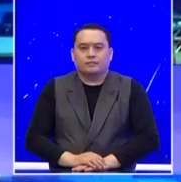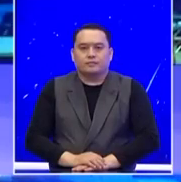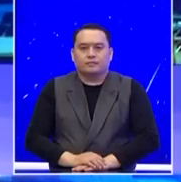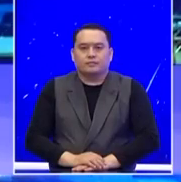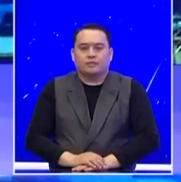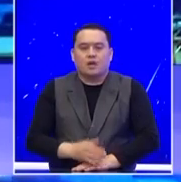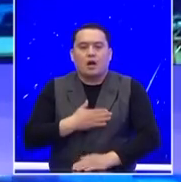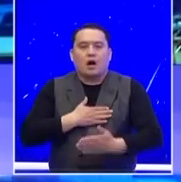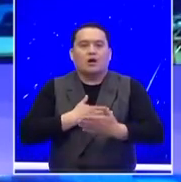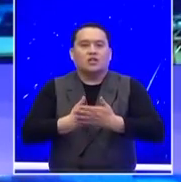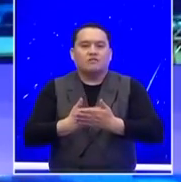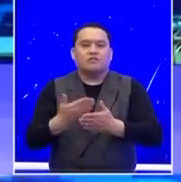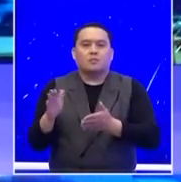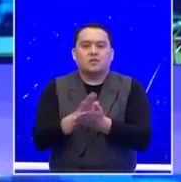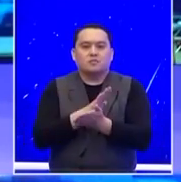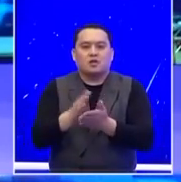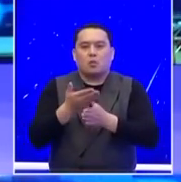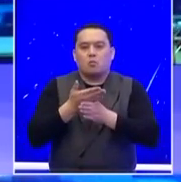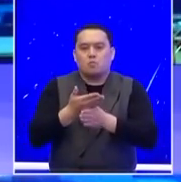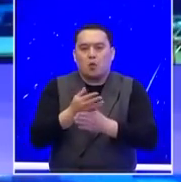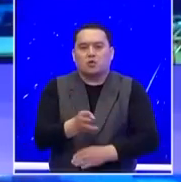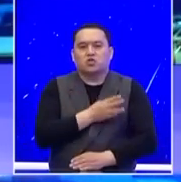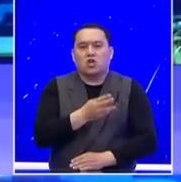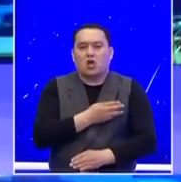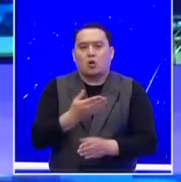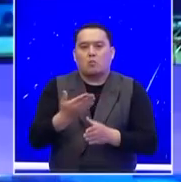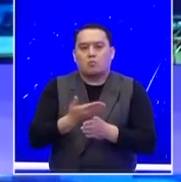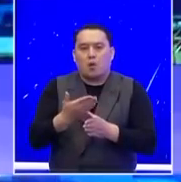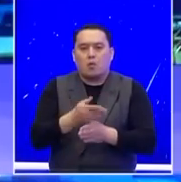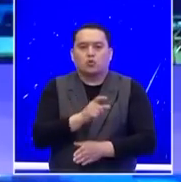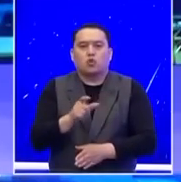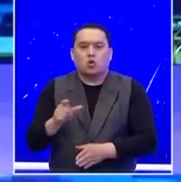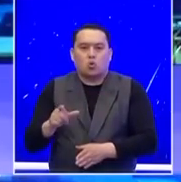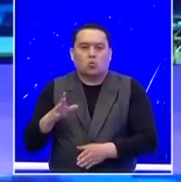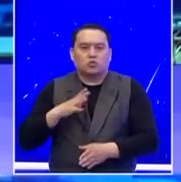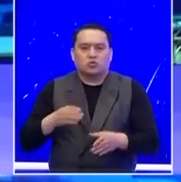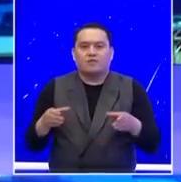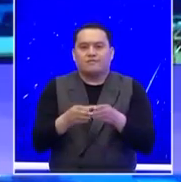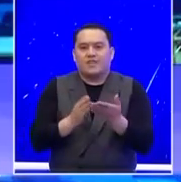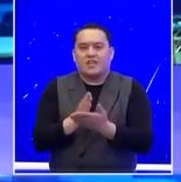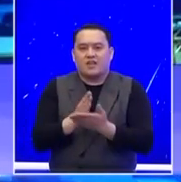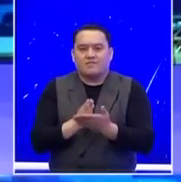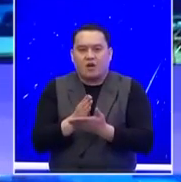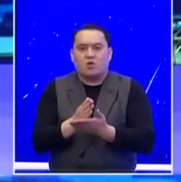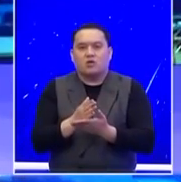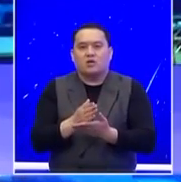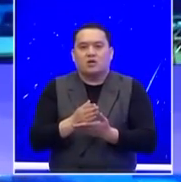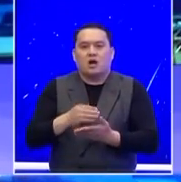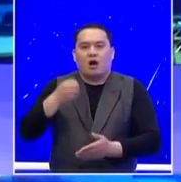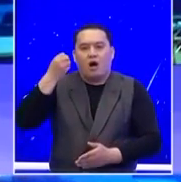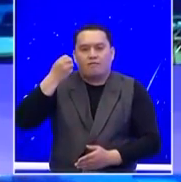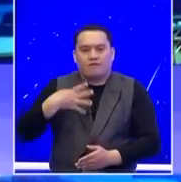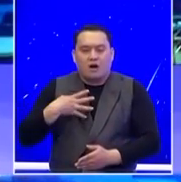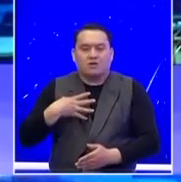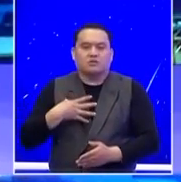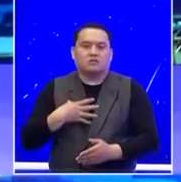Волонтеры вновь спешат на помощь. На этот раз изъявил желание помочь социально уязвимым слоям населения Союз ветеранов боевых действий на